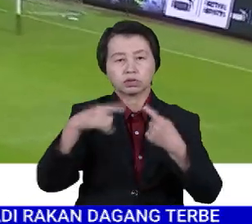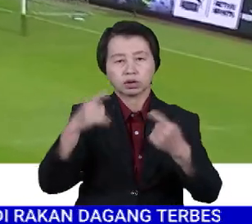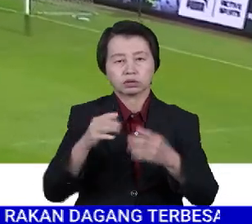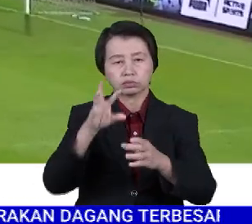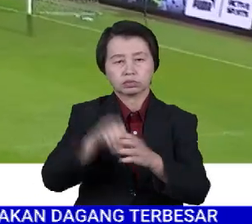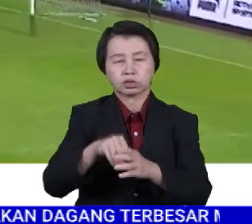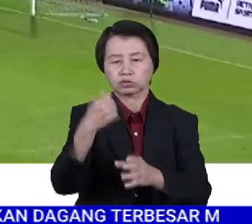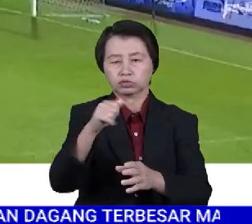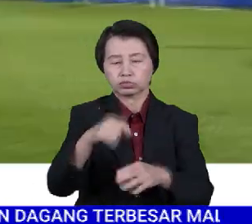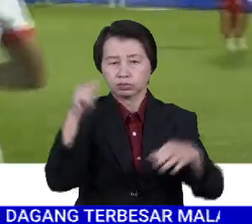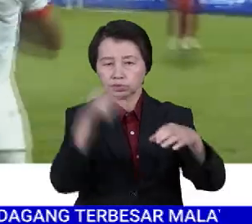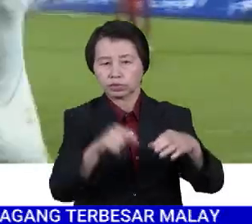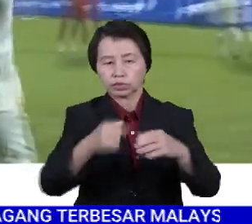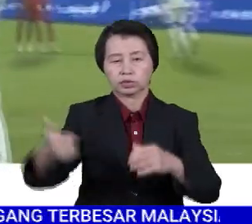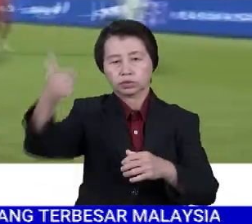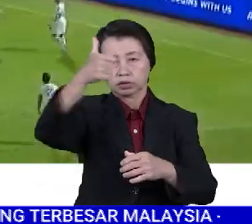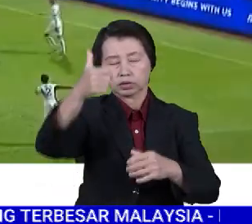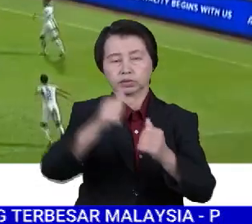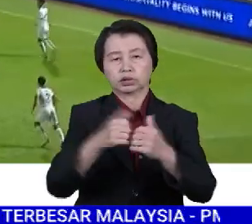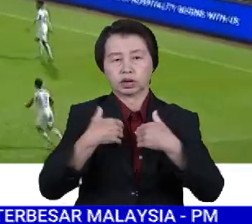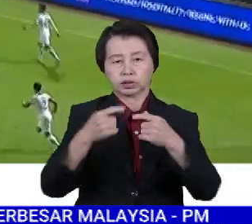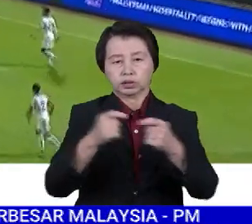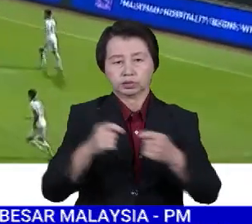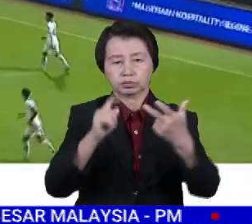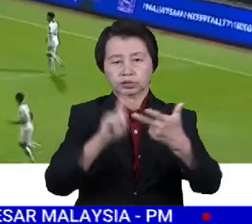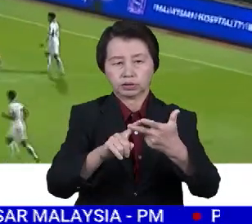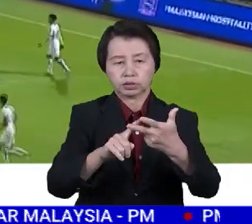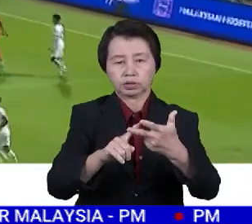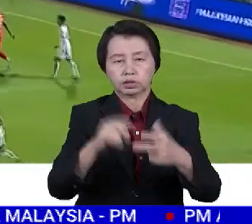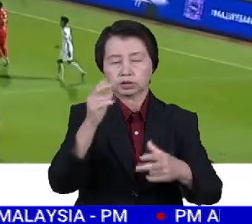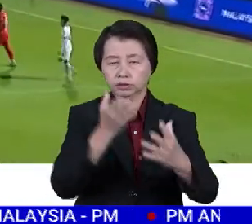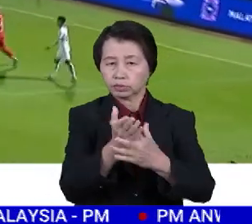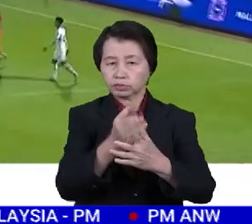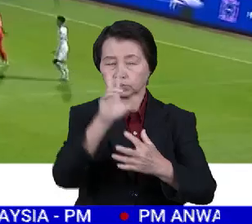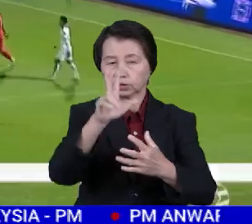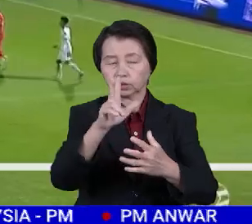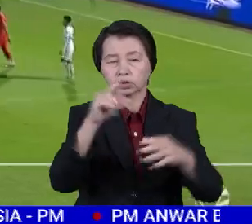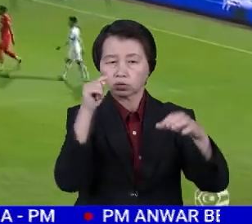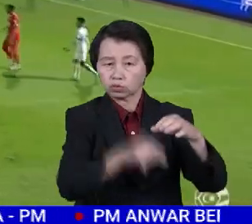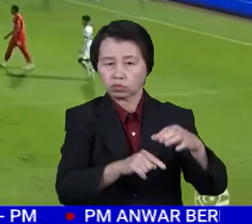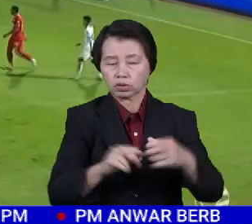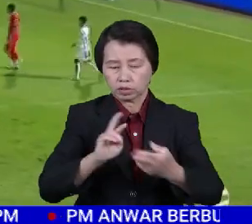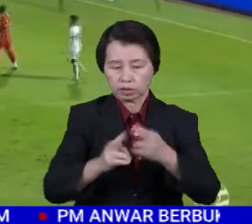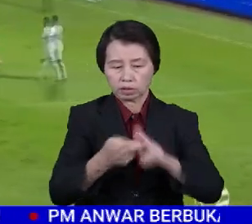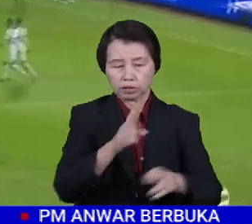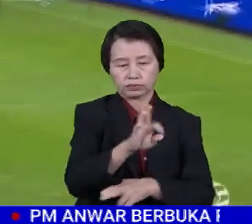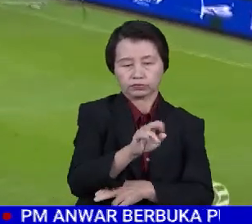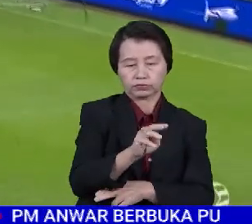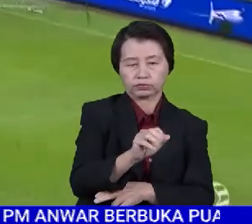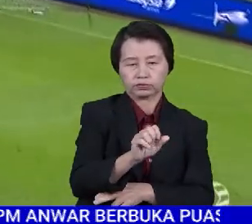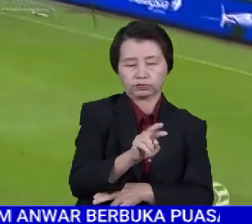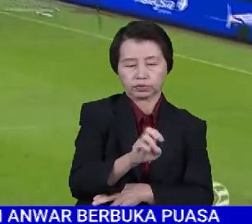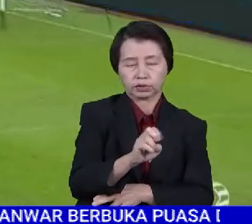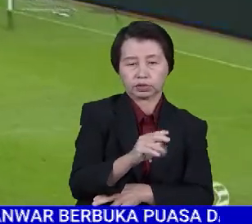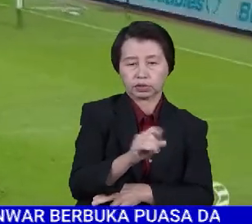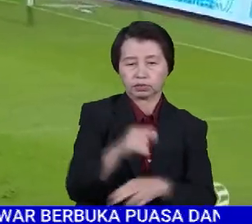kelompok 10 penjaring teratas dengan berada di tempat ketiga menerusi tiga gol Rakan sepasukan Arif Aiman Fernando Martin foresti